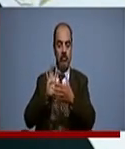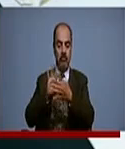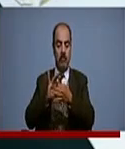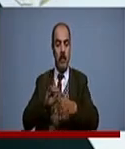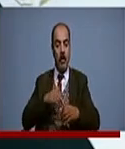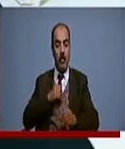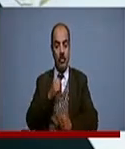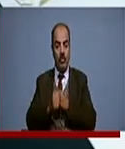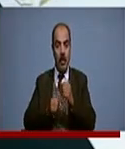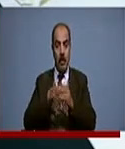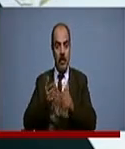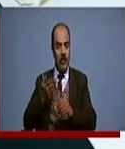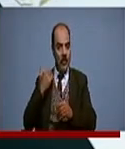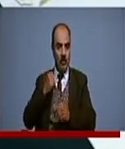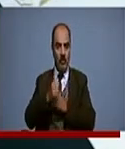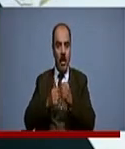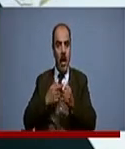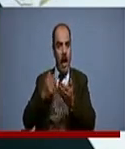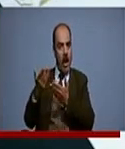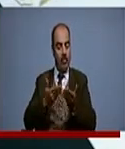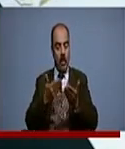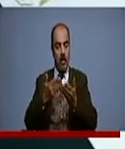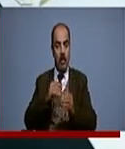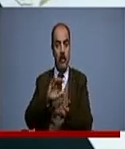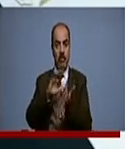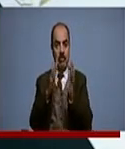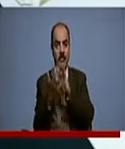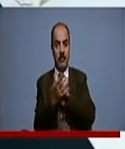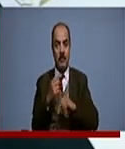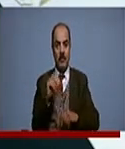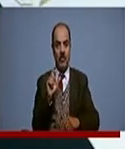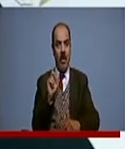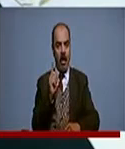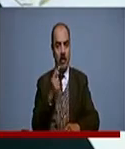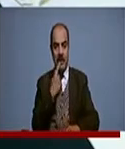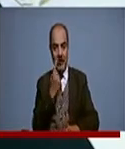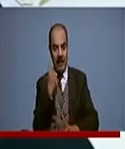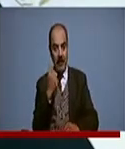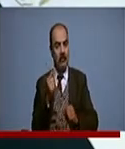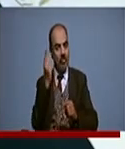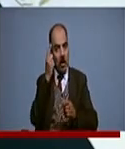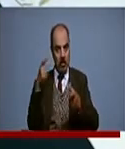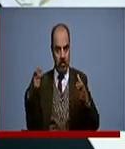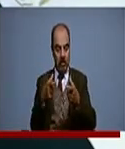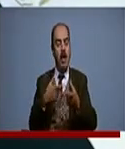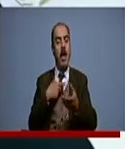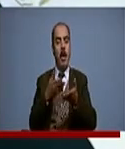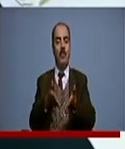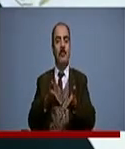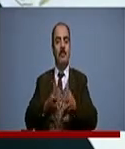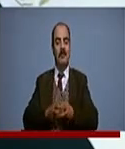التي نواجهها، ومصر كمان لها دور كبير مع الدنمارك والاتحاد الأوروبي في